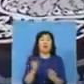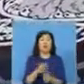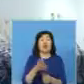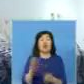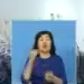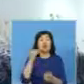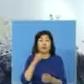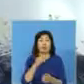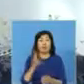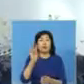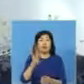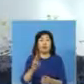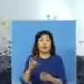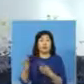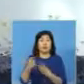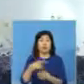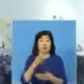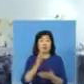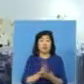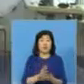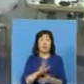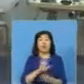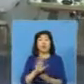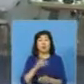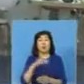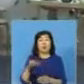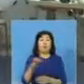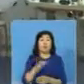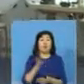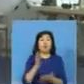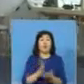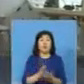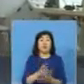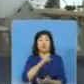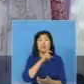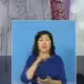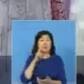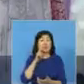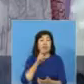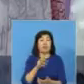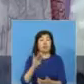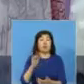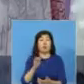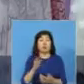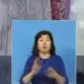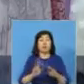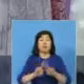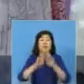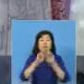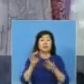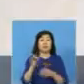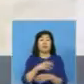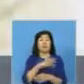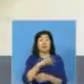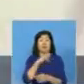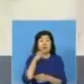имеют постоянных клиентов. Заказы поступают не только с области. Были клиенты из северной и южной столицы. И даже из России.